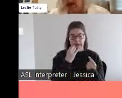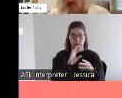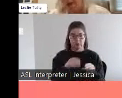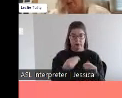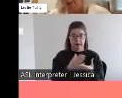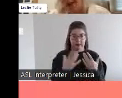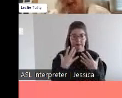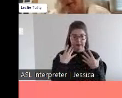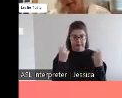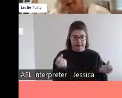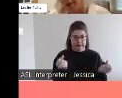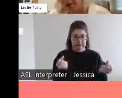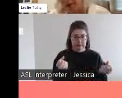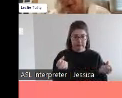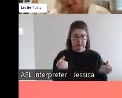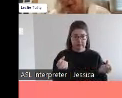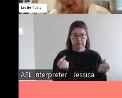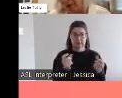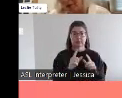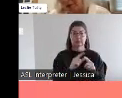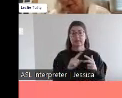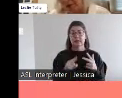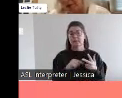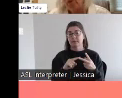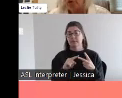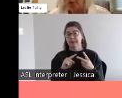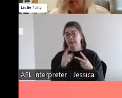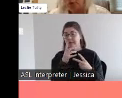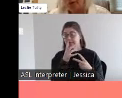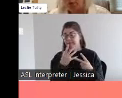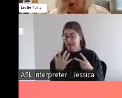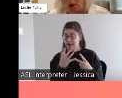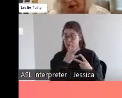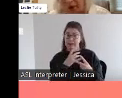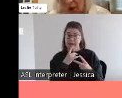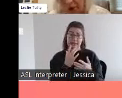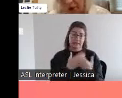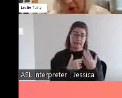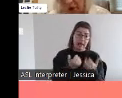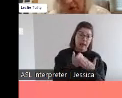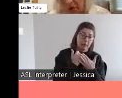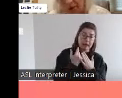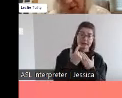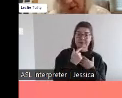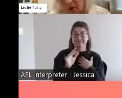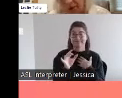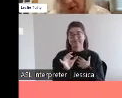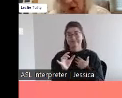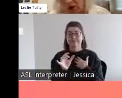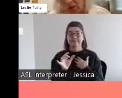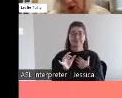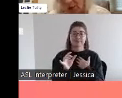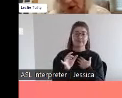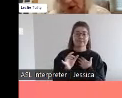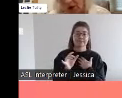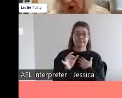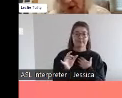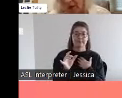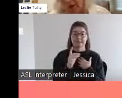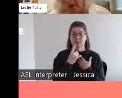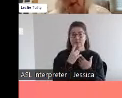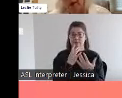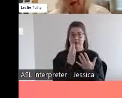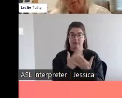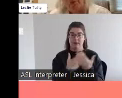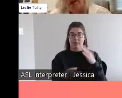l'empathie et l'orientation, une expérience réparatrice. Mais 5 de ces femmes ont dit que ce genre de counseling a